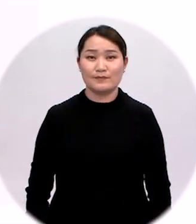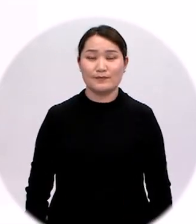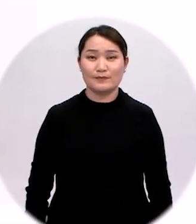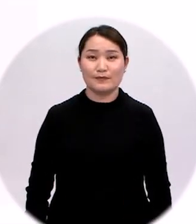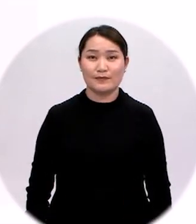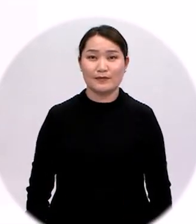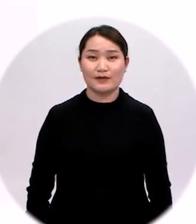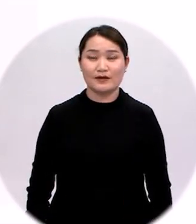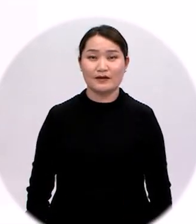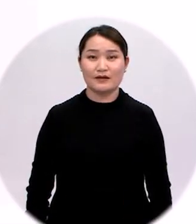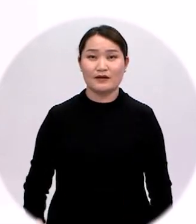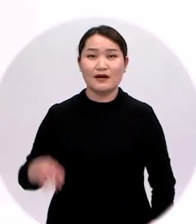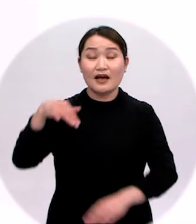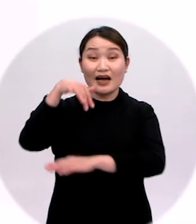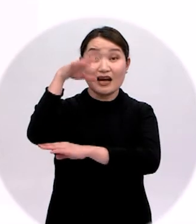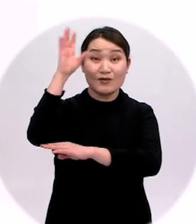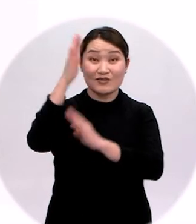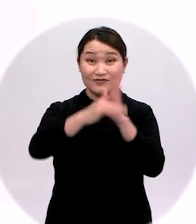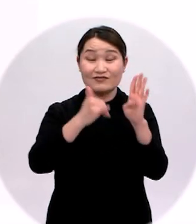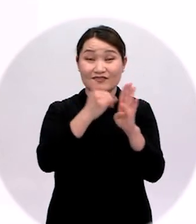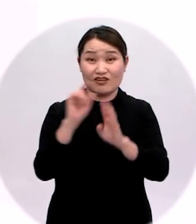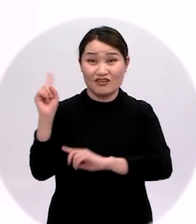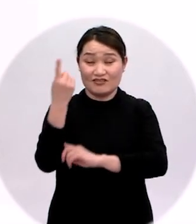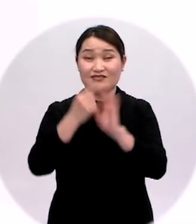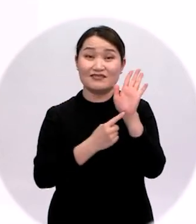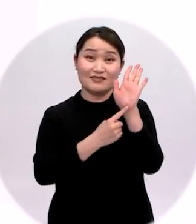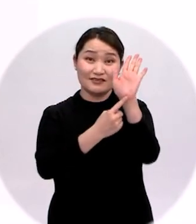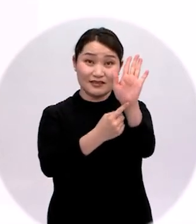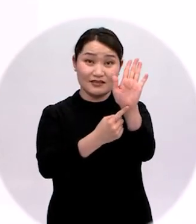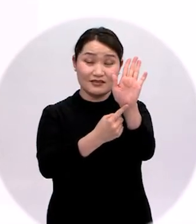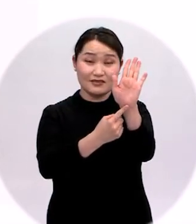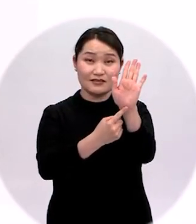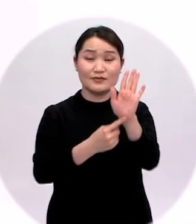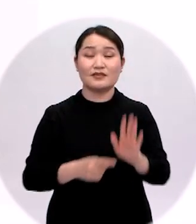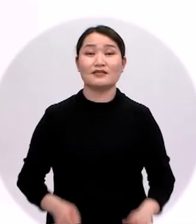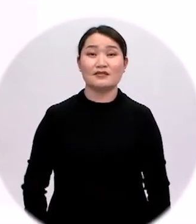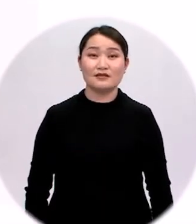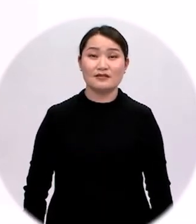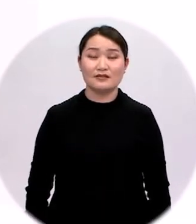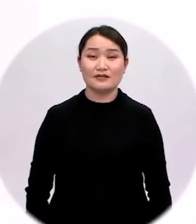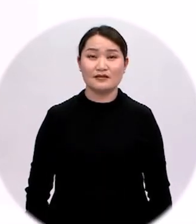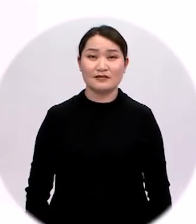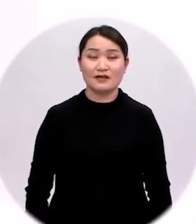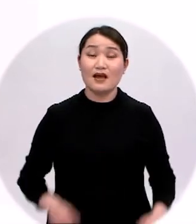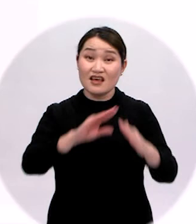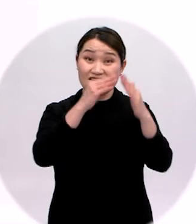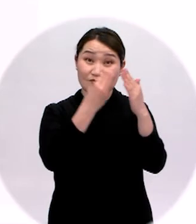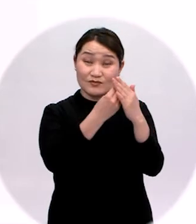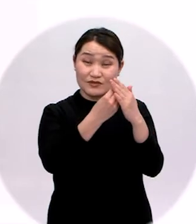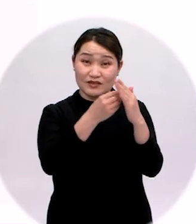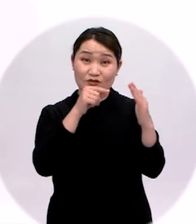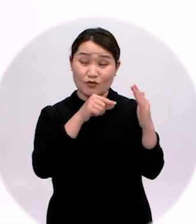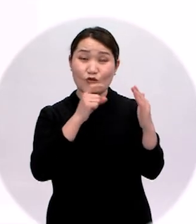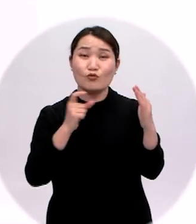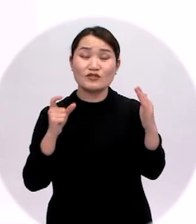үлрэлийн онцлогийг харуулсан зургийг үзүүлсэн байна. Зургийг ажиглаад гэр бүлийнхнээс нэгэн асуултыг